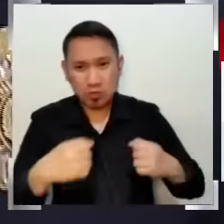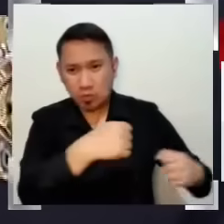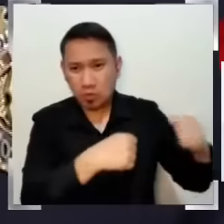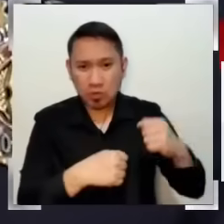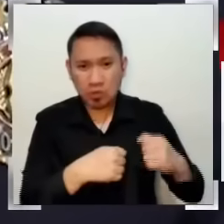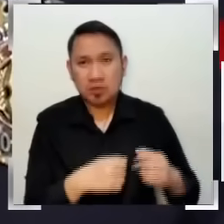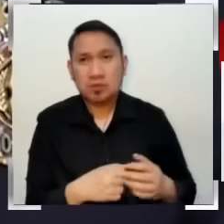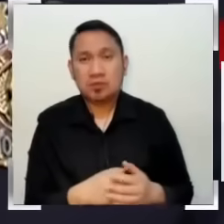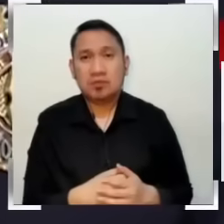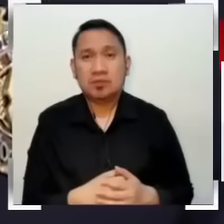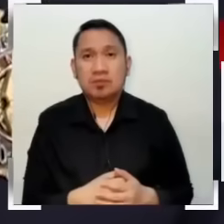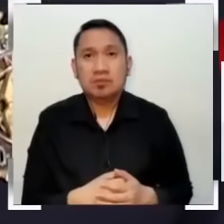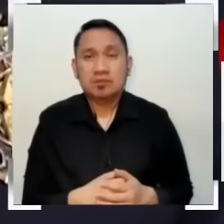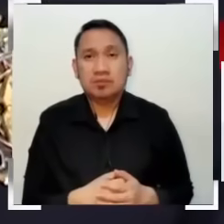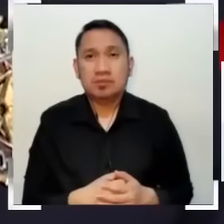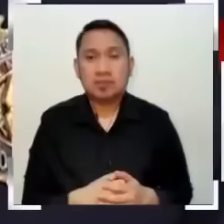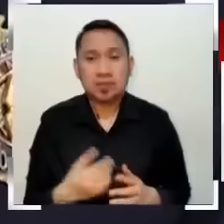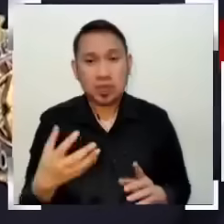naaga ko yung